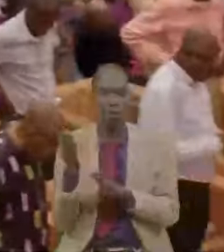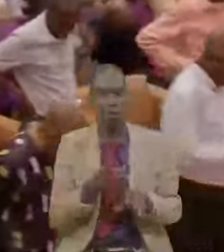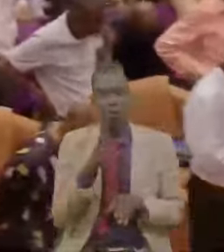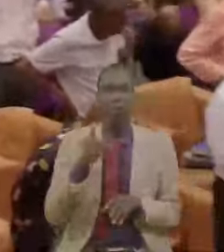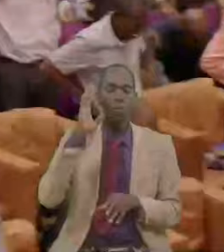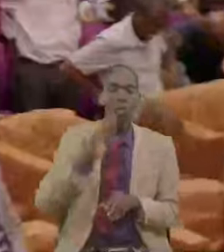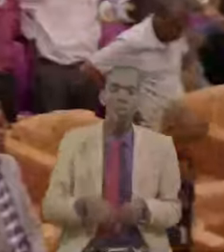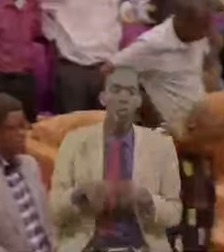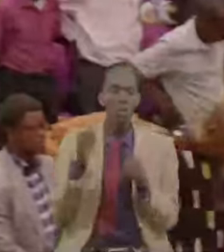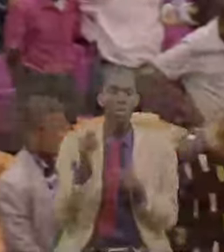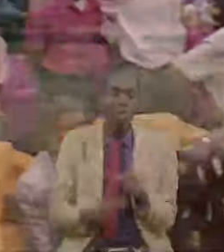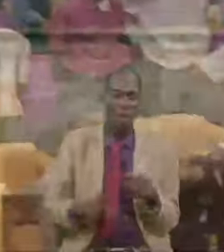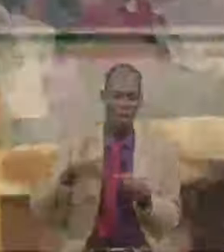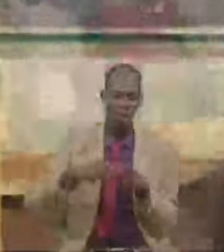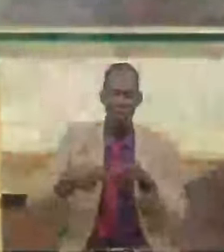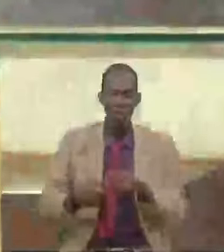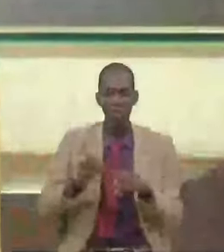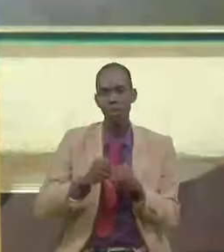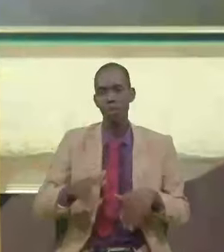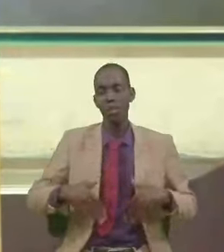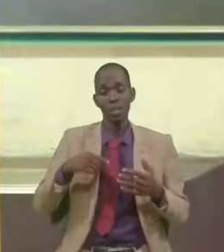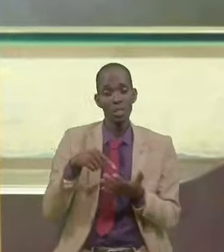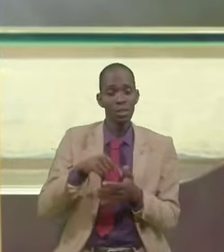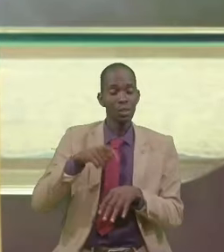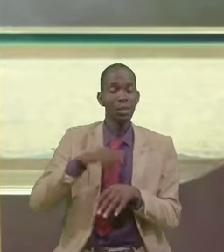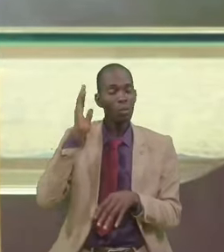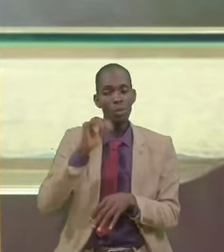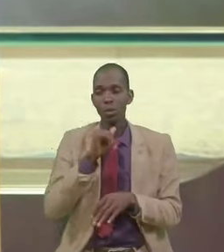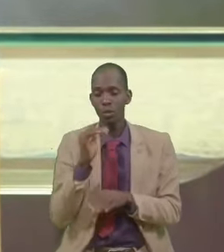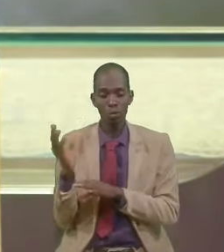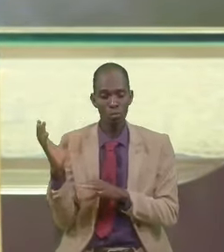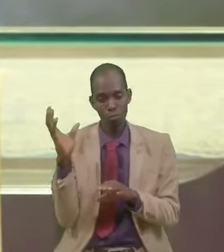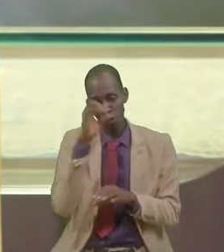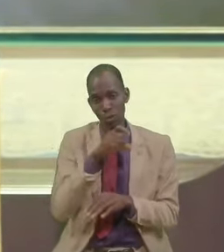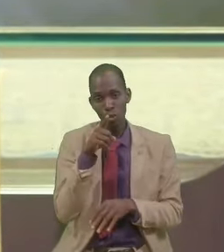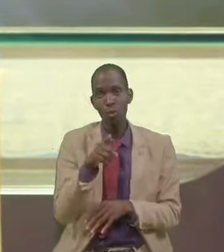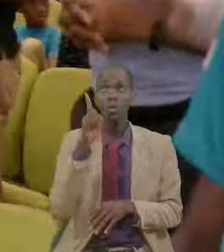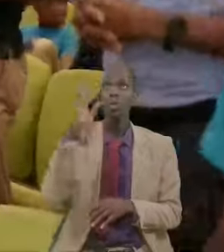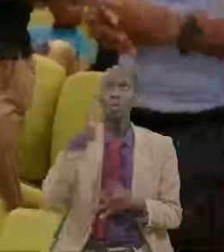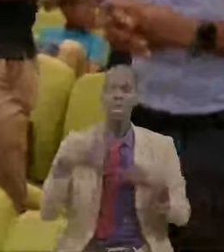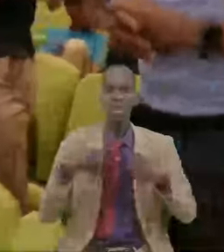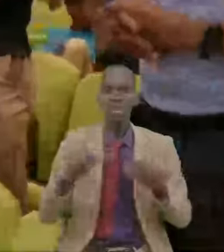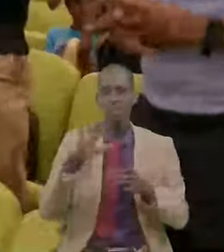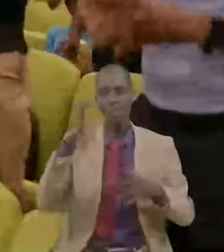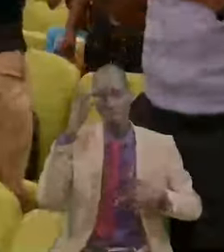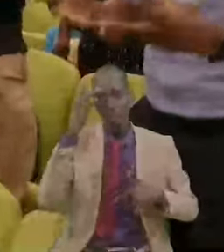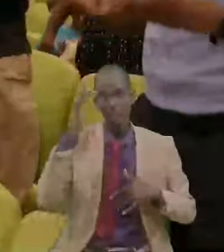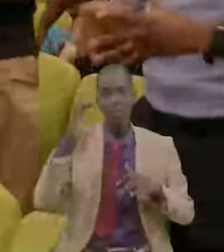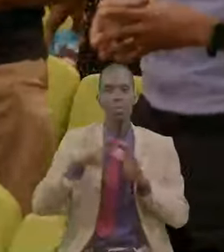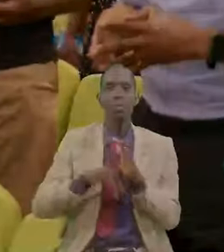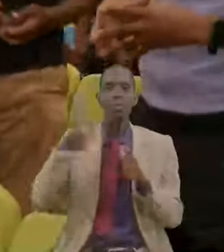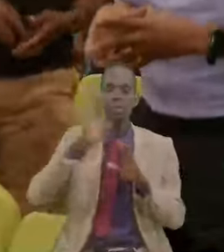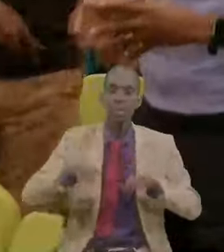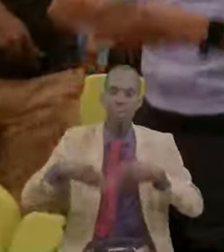briser toute chaîne de votre vie. Ce moment ne va pas vous dépasser. Il va guérir vos maladies. Il va pouvoir vos